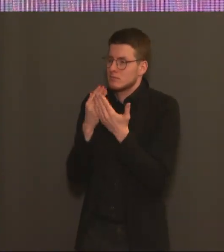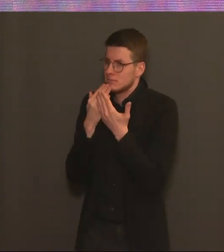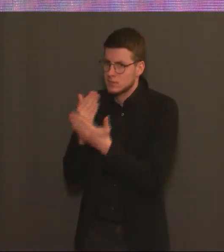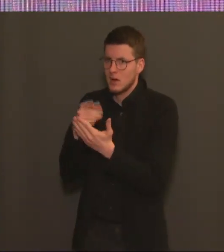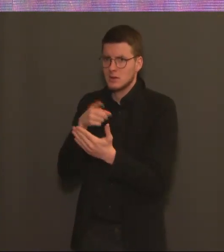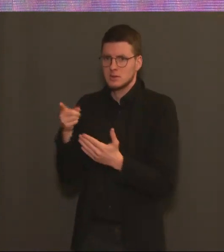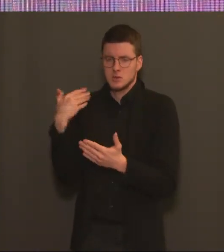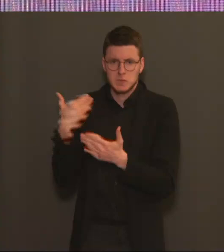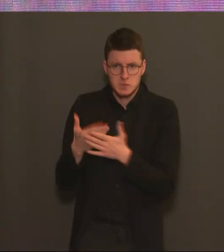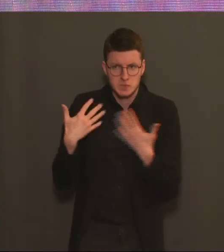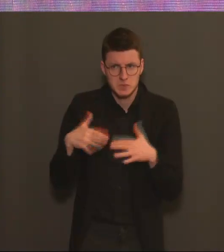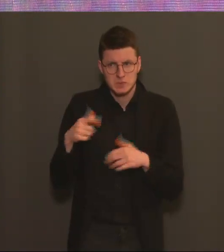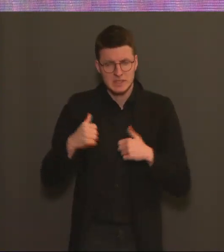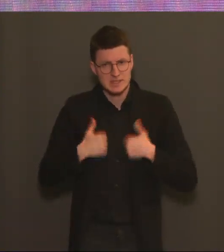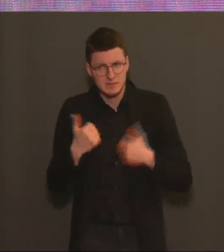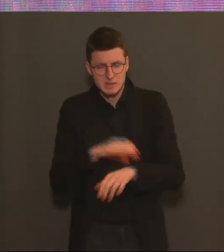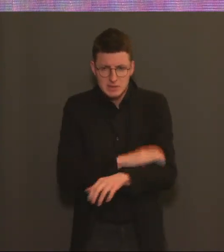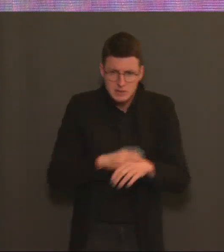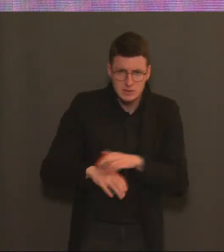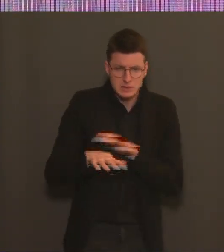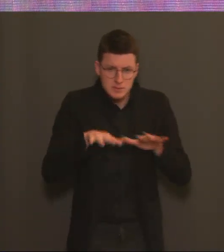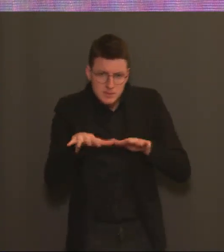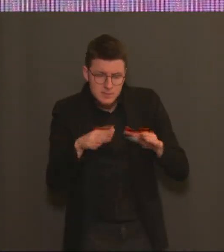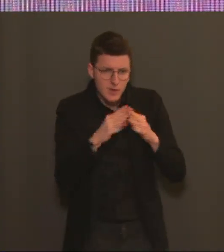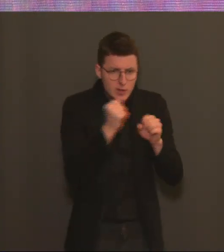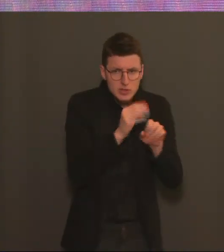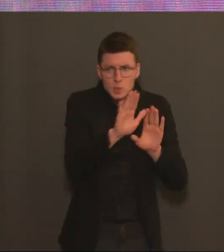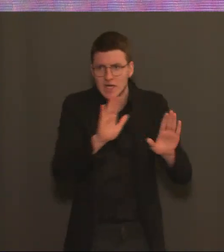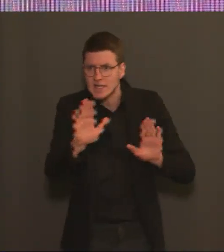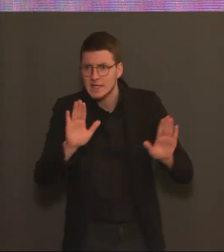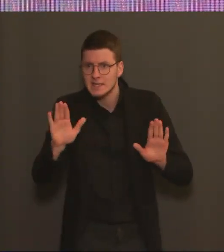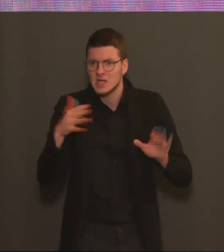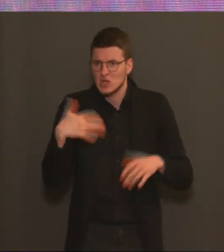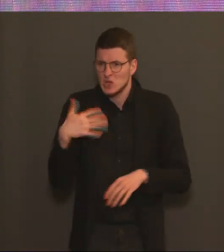deze enorme opoffering, die steeds zwaarder begint te wegen.